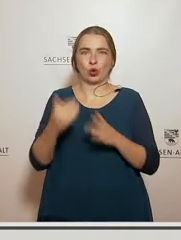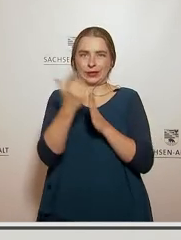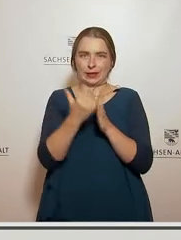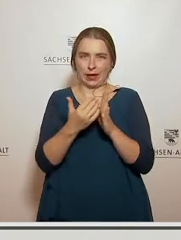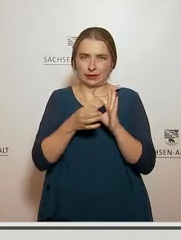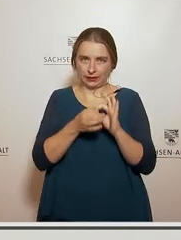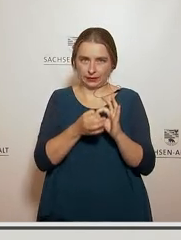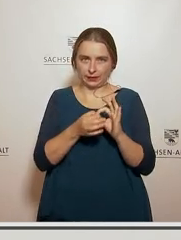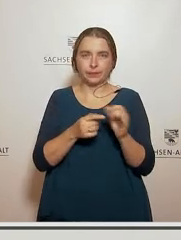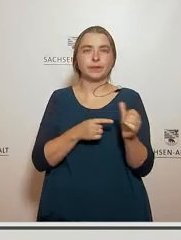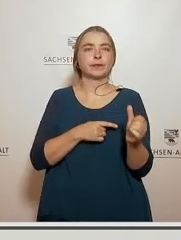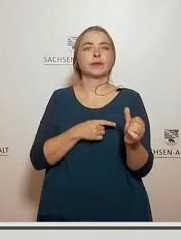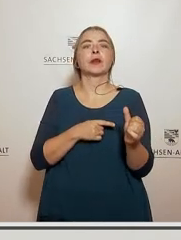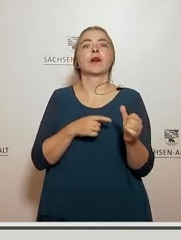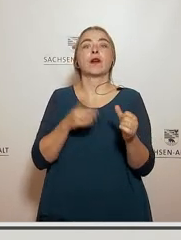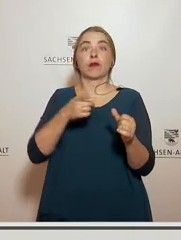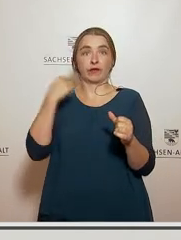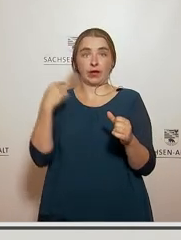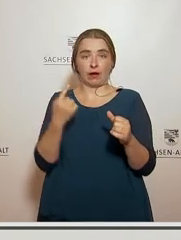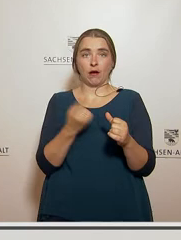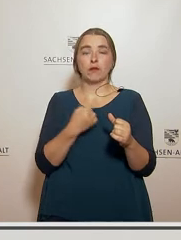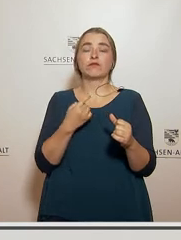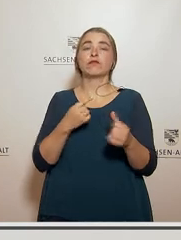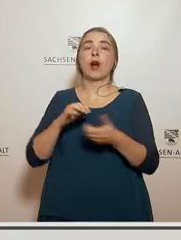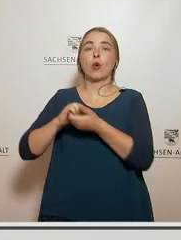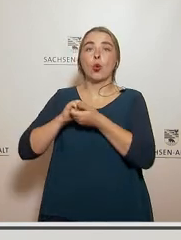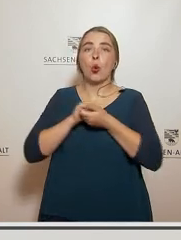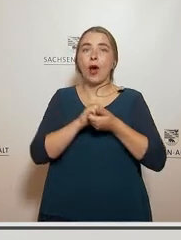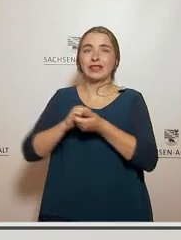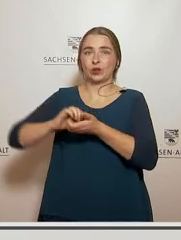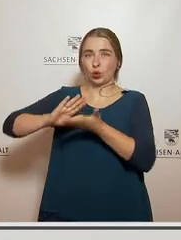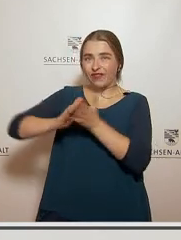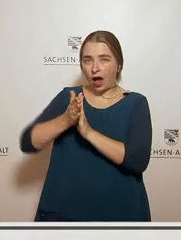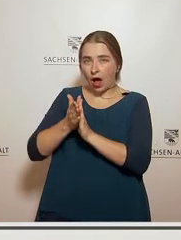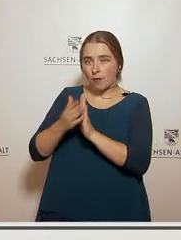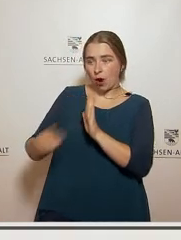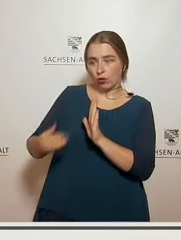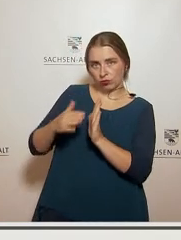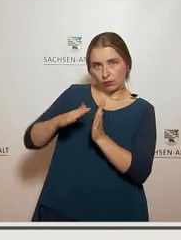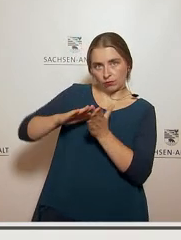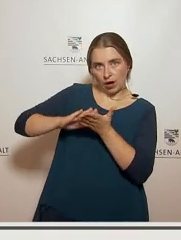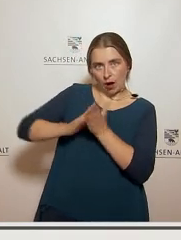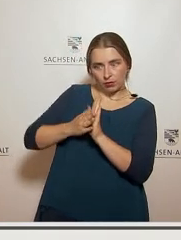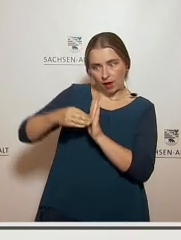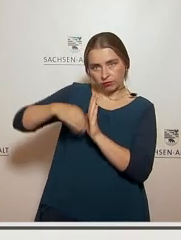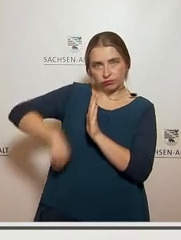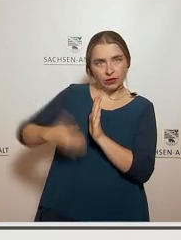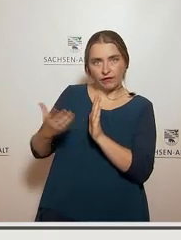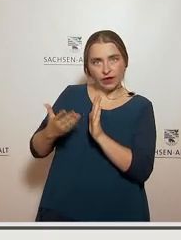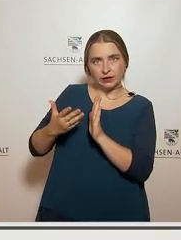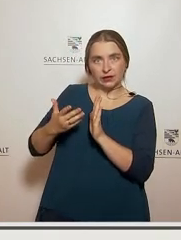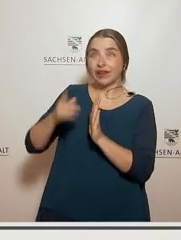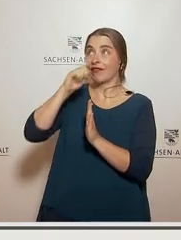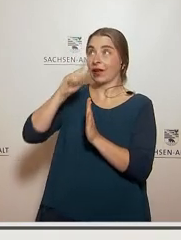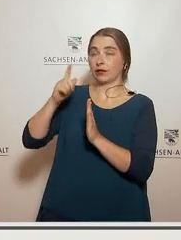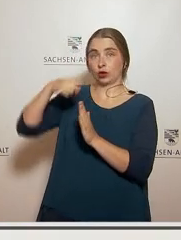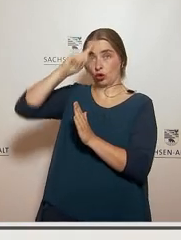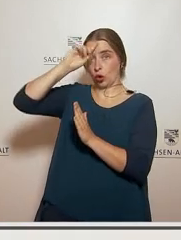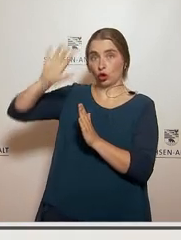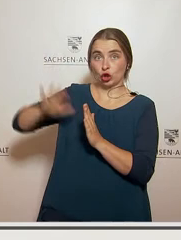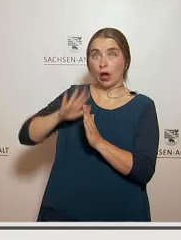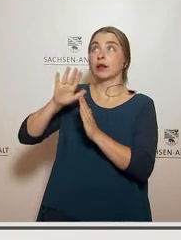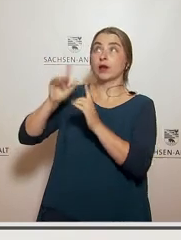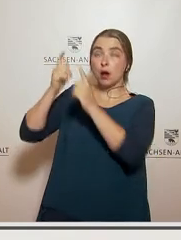unserer Koalitionsvereinbarung festgelegt, dass wir, auch wenn der Bund möglicherweise nicht mehr weiterfinanziert über das